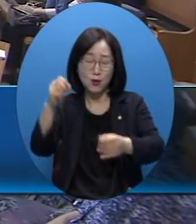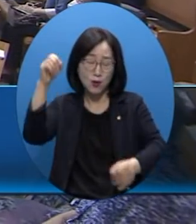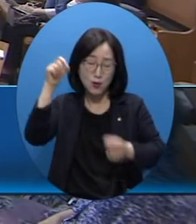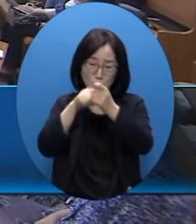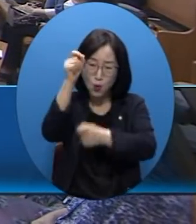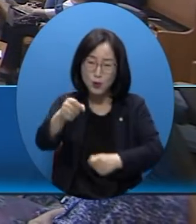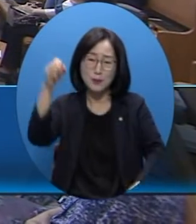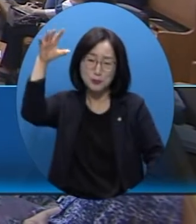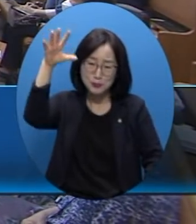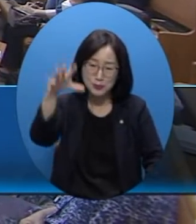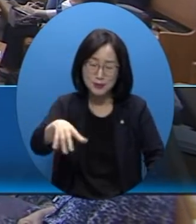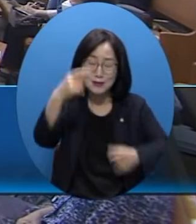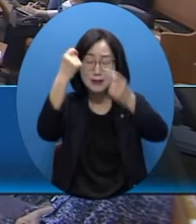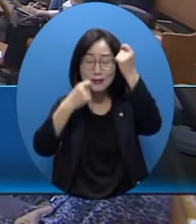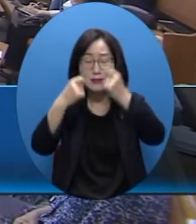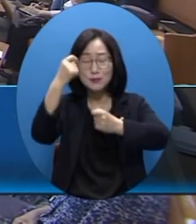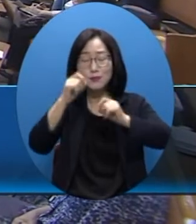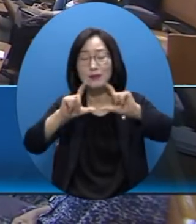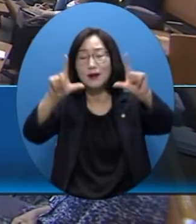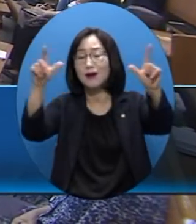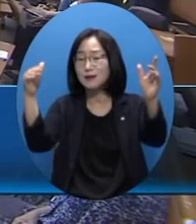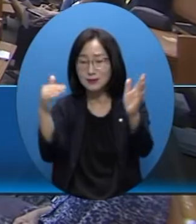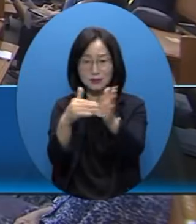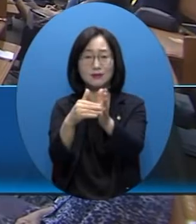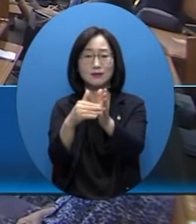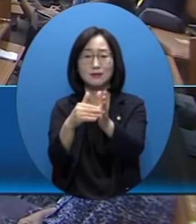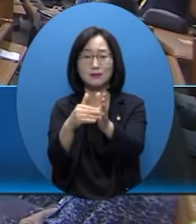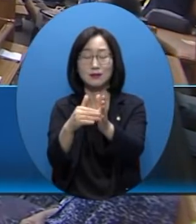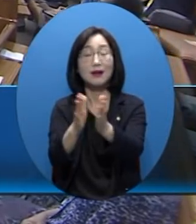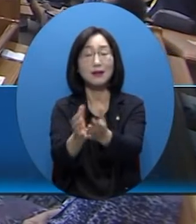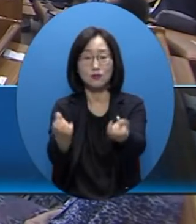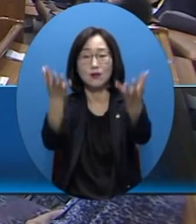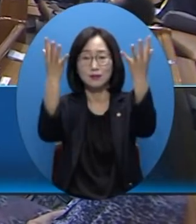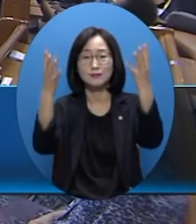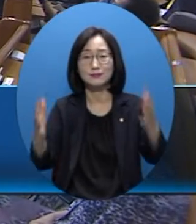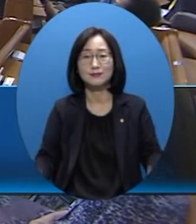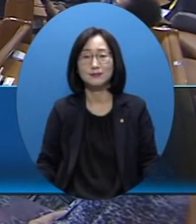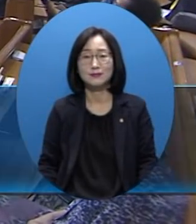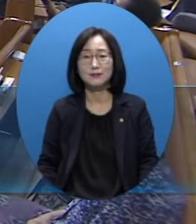되고 내 슬픔의 날이 끝날 것입니다. 할렐루야.